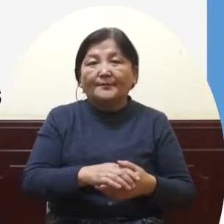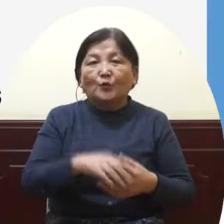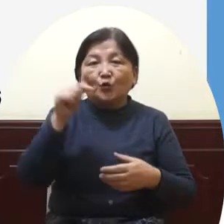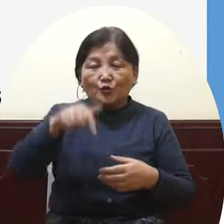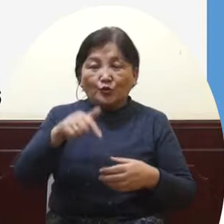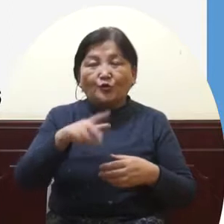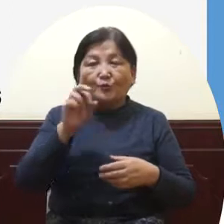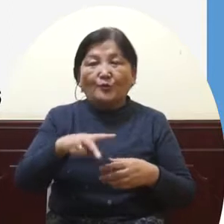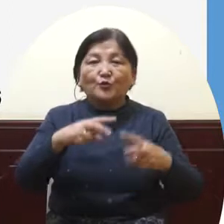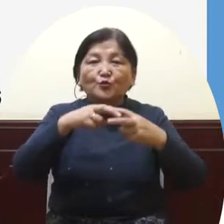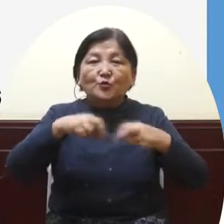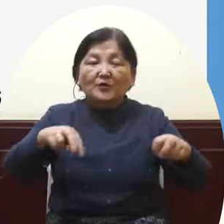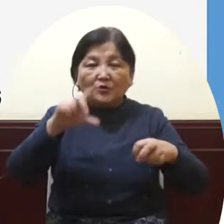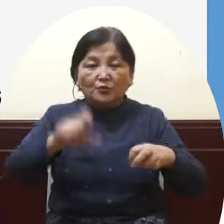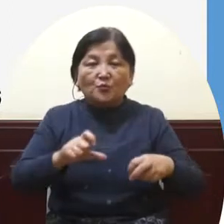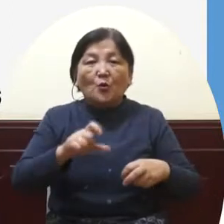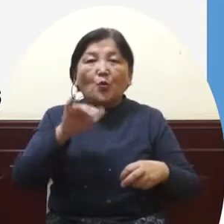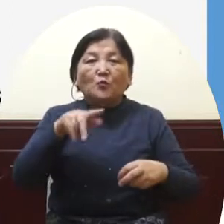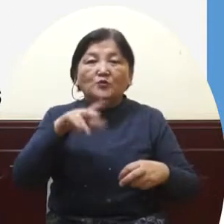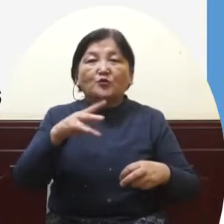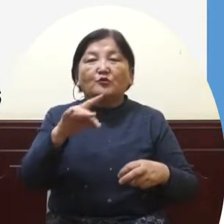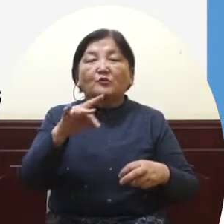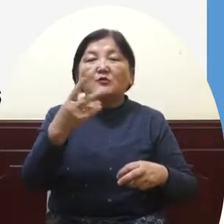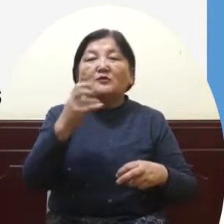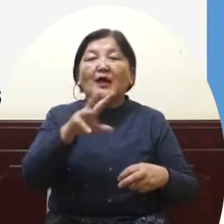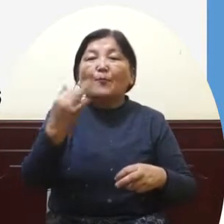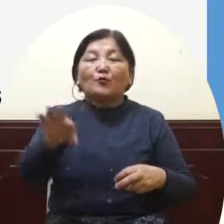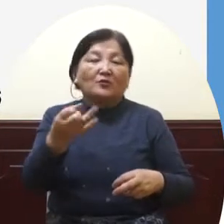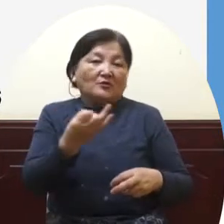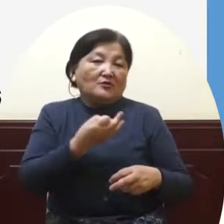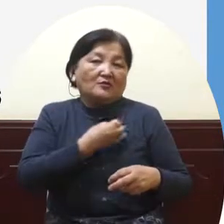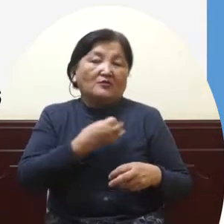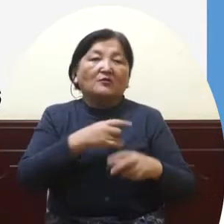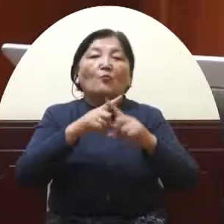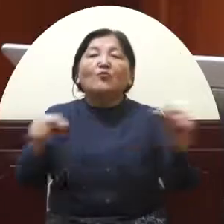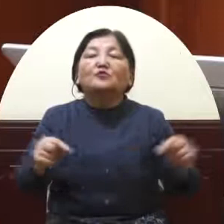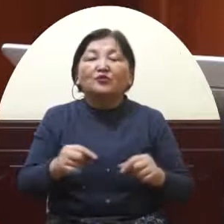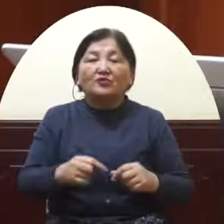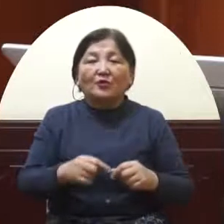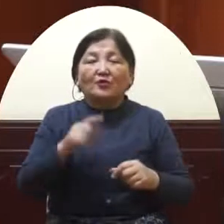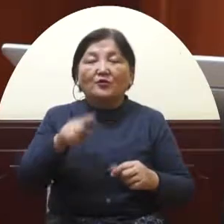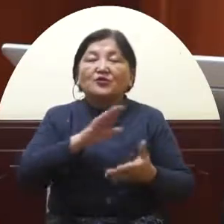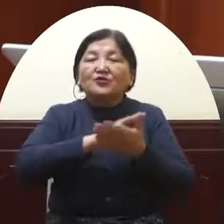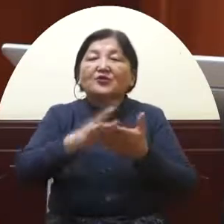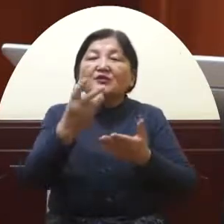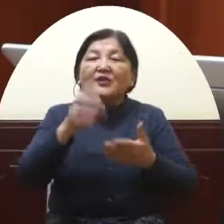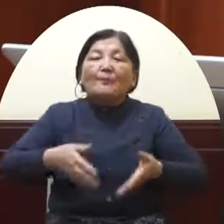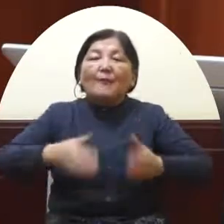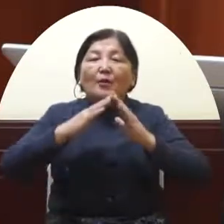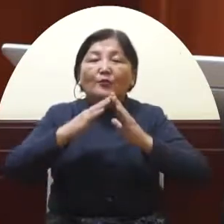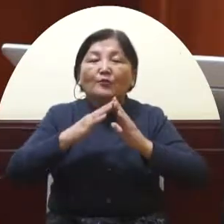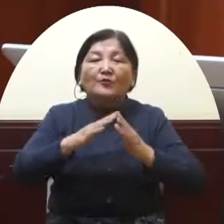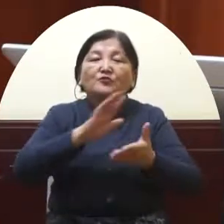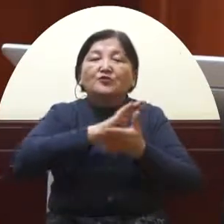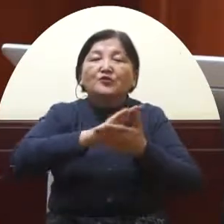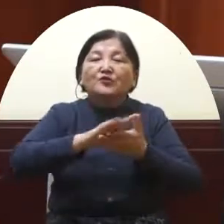Өнөөдөр бол одоо судлаачид улс төрийн намуудад итгэхээ болчлоо. Тэгвэл одоо яах вэ? Шинээр улс төрийн нам байгуулах уу? Эсвэл хөдөлгөөн